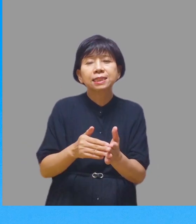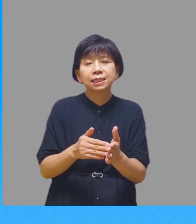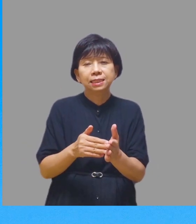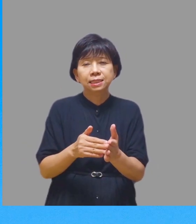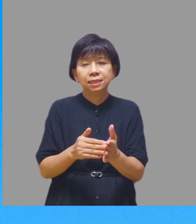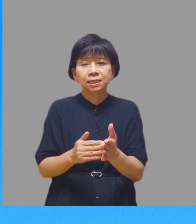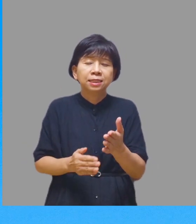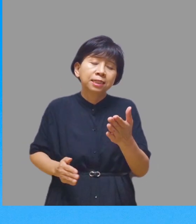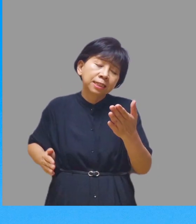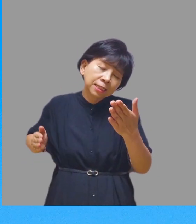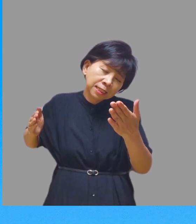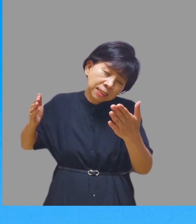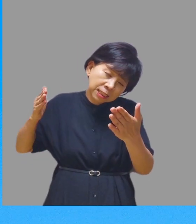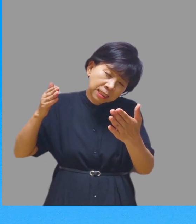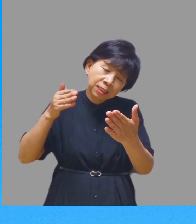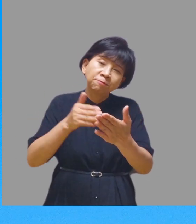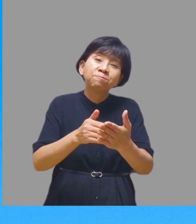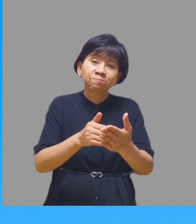바울은 끝까지